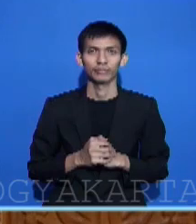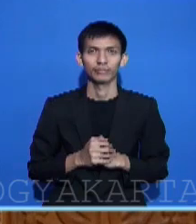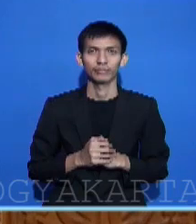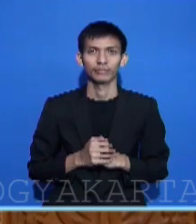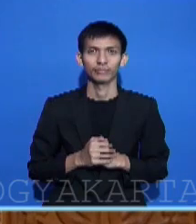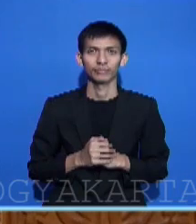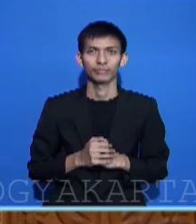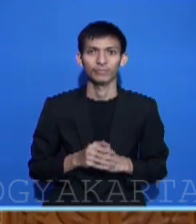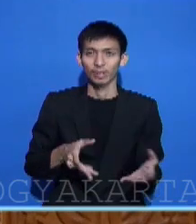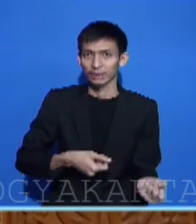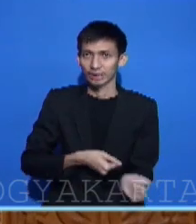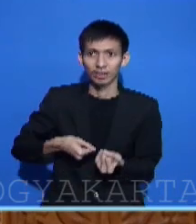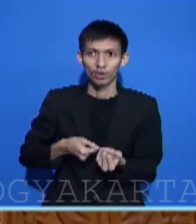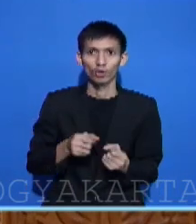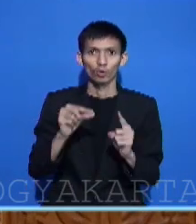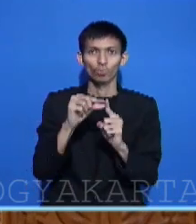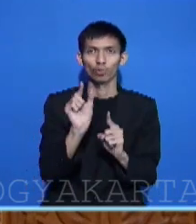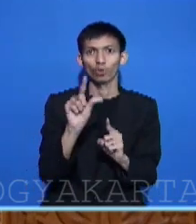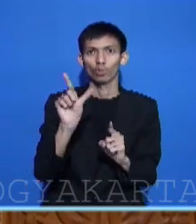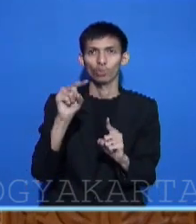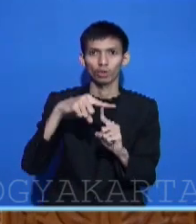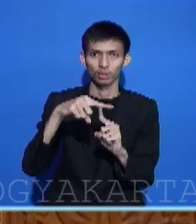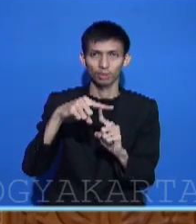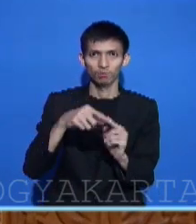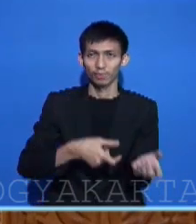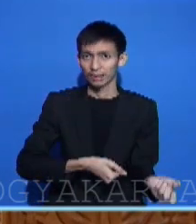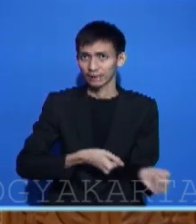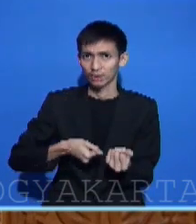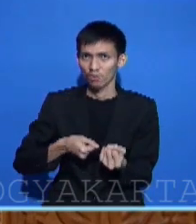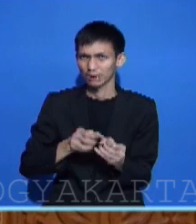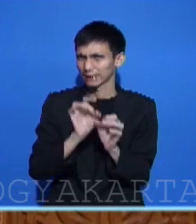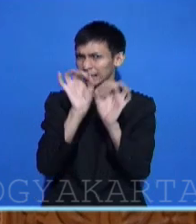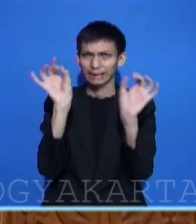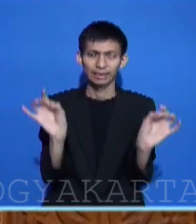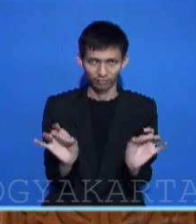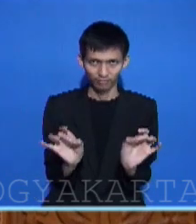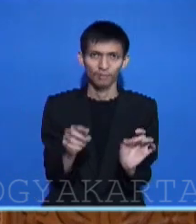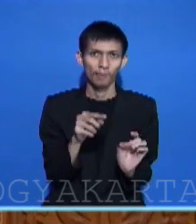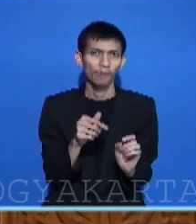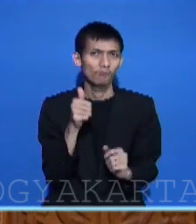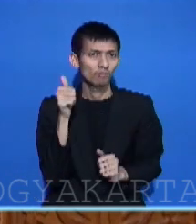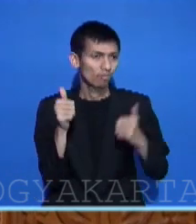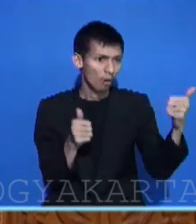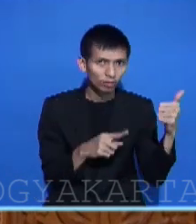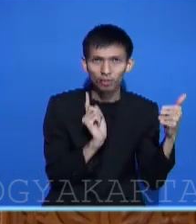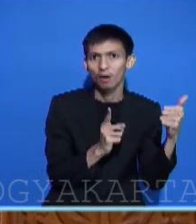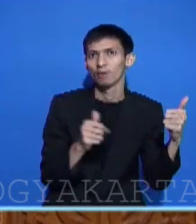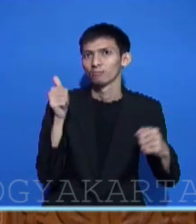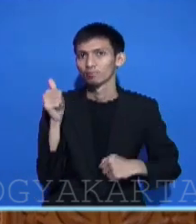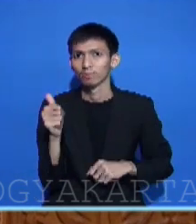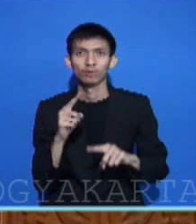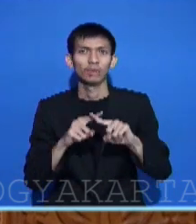Telo pulut menjutakan si tunggal yang jineste lokaspo Engkang gadai klangkungan kependengaken jinesane sifon